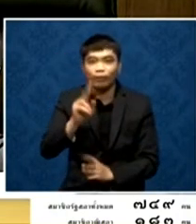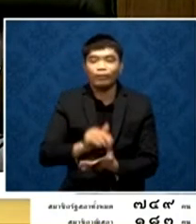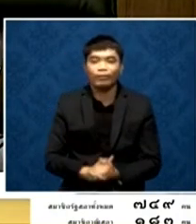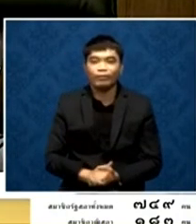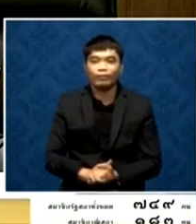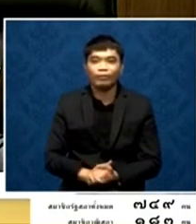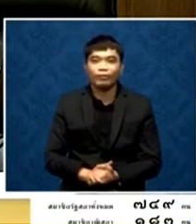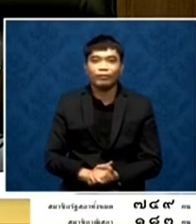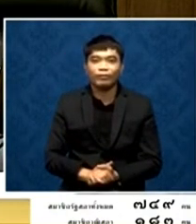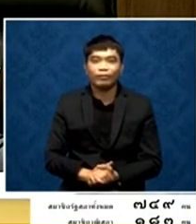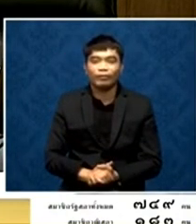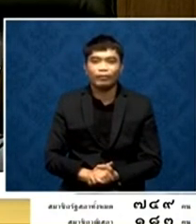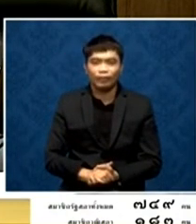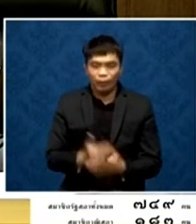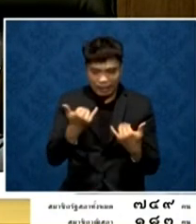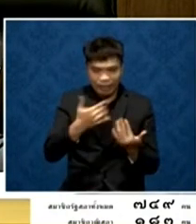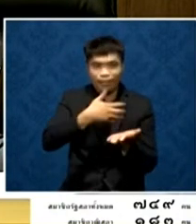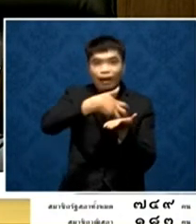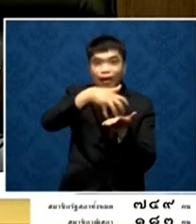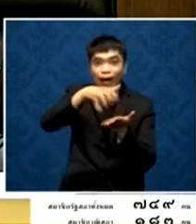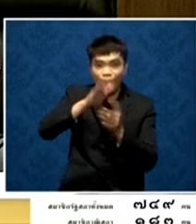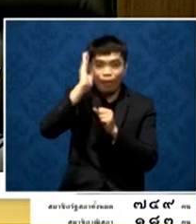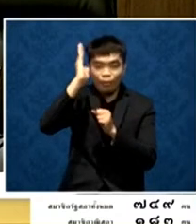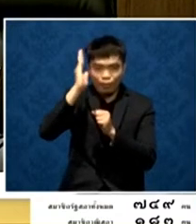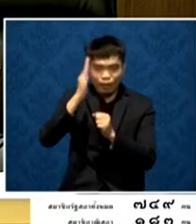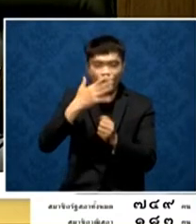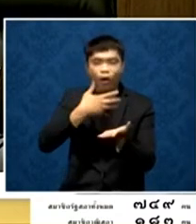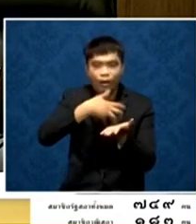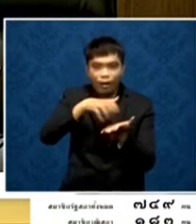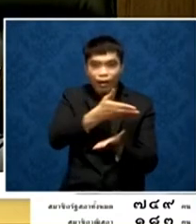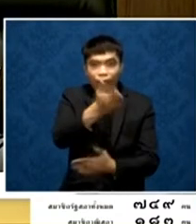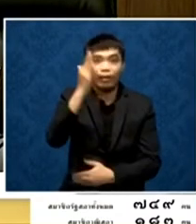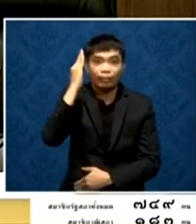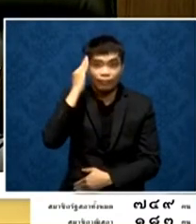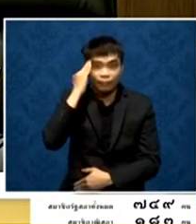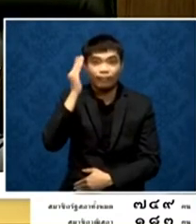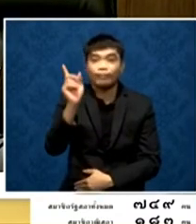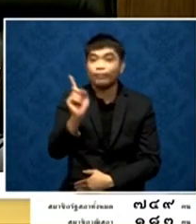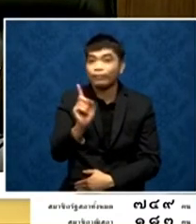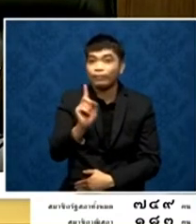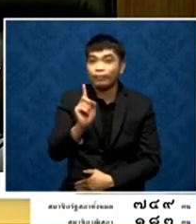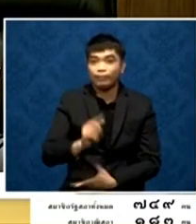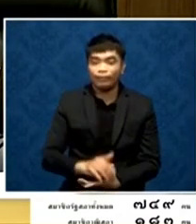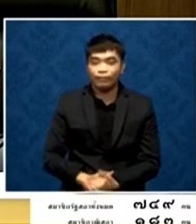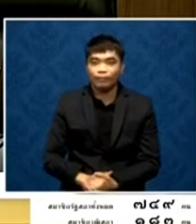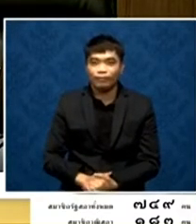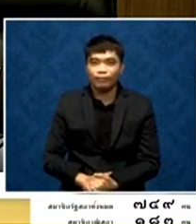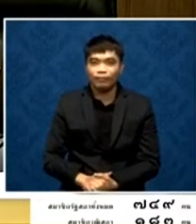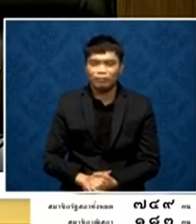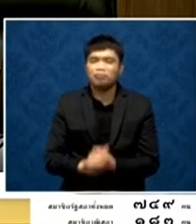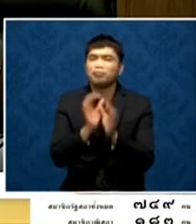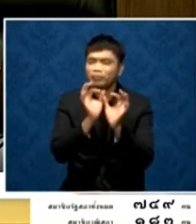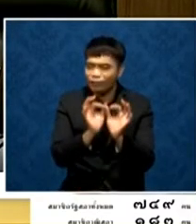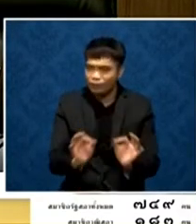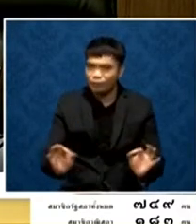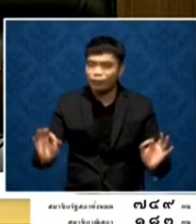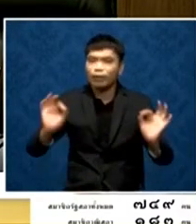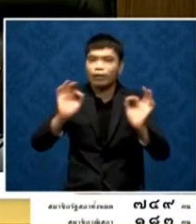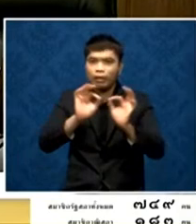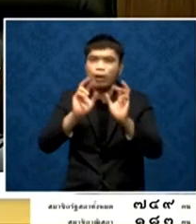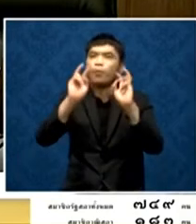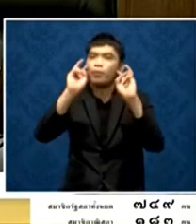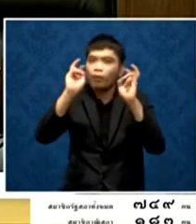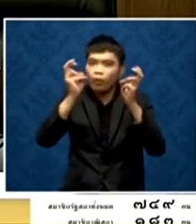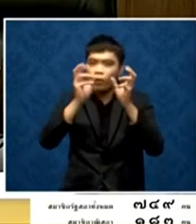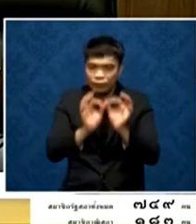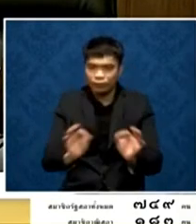สังคมก็เห็นกันชัดอยู่แล้วทั้งหมดว่าไอทีวีไม่ใช่หุ้นสื่อแนวคำวินิจฉัยสารรัฐนูนก็บุชี้อยู่แล้ว